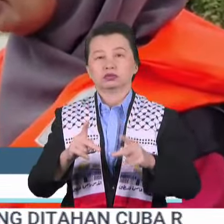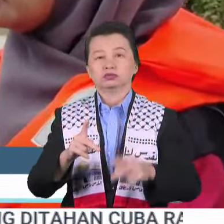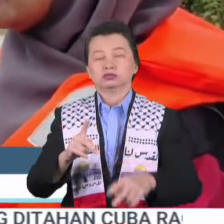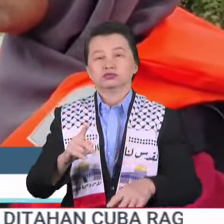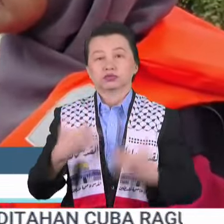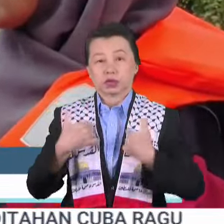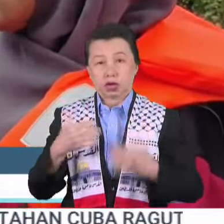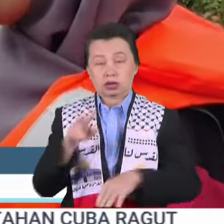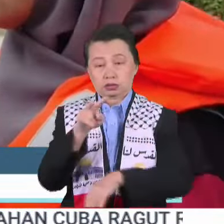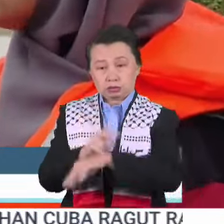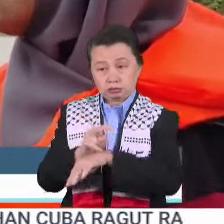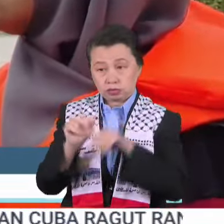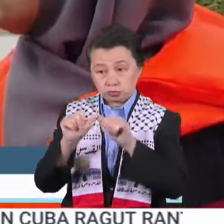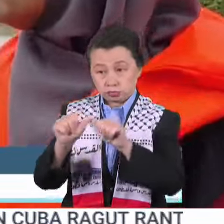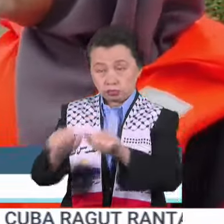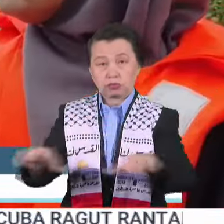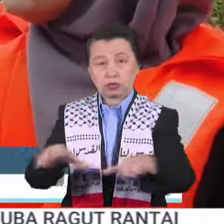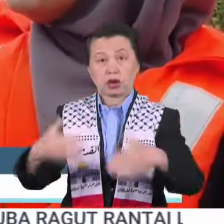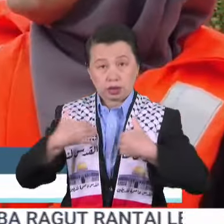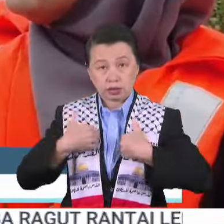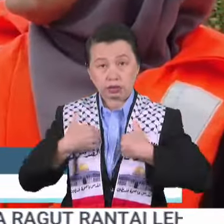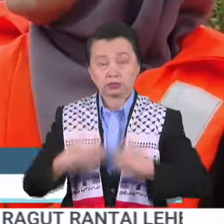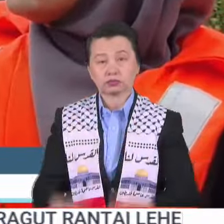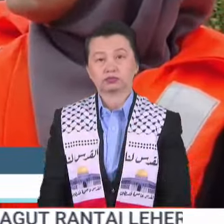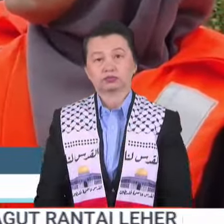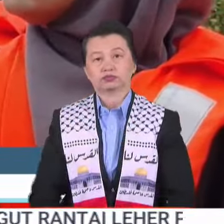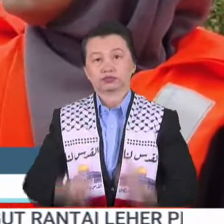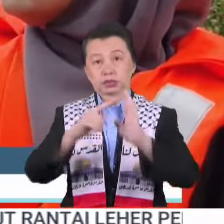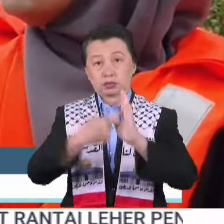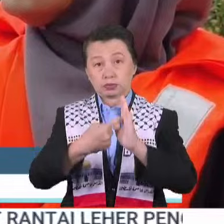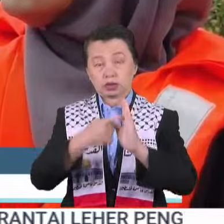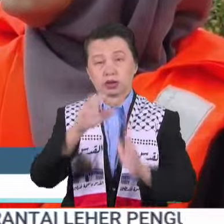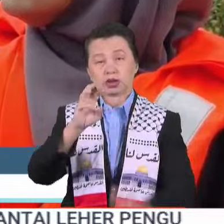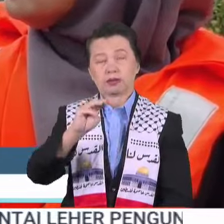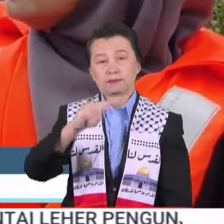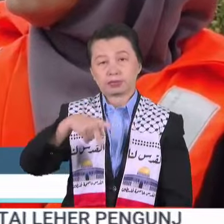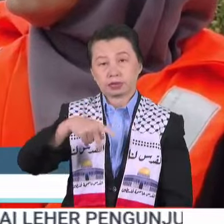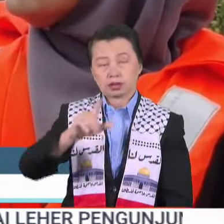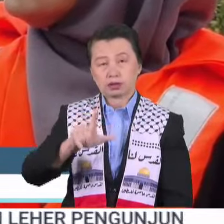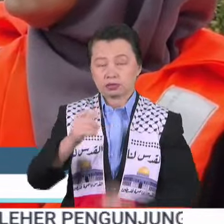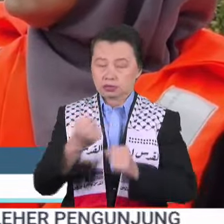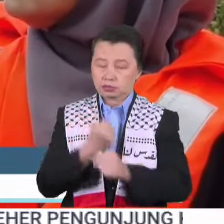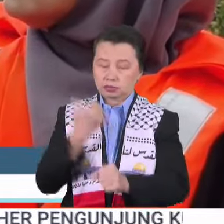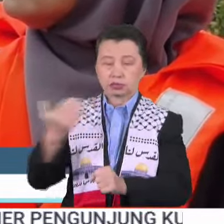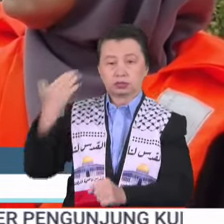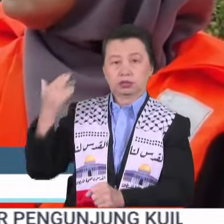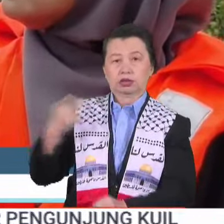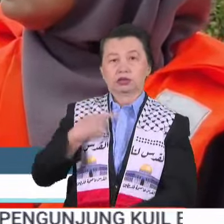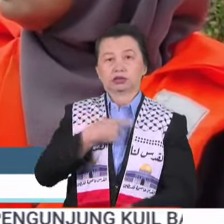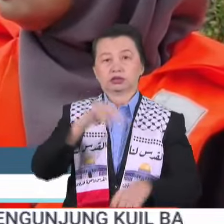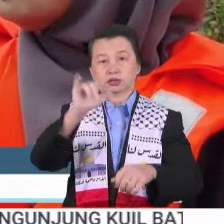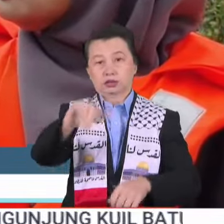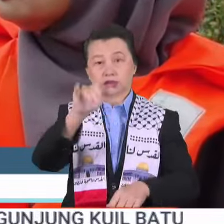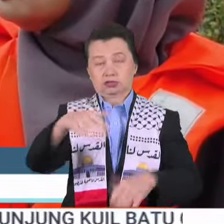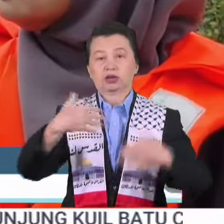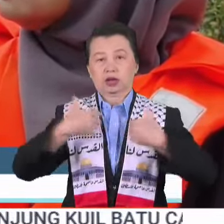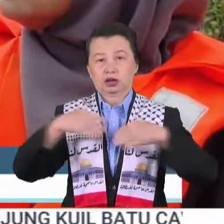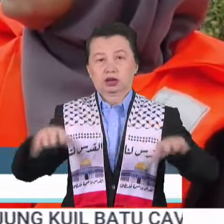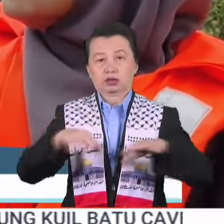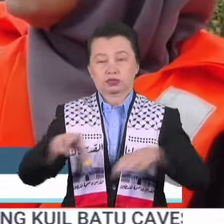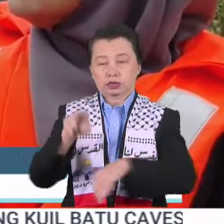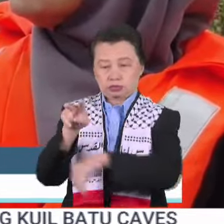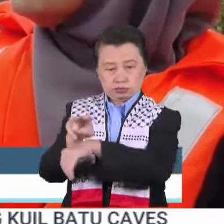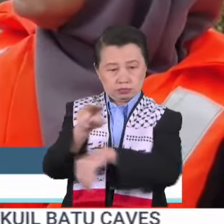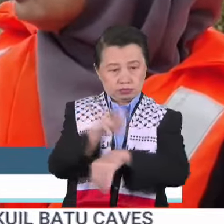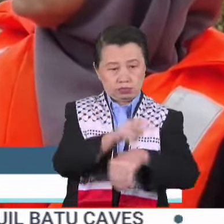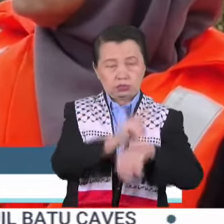adakah pemantauan berterusan akan dilakukan tuan? Okey, bermula MTL tahun lepas, kita memang melaksanakan